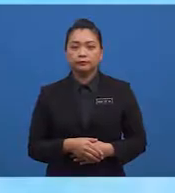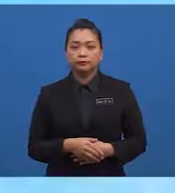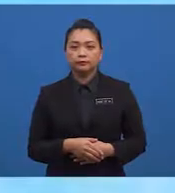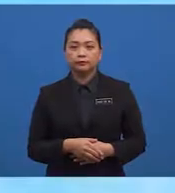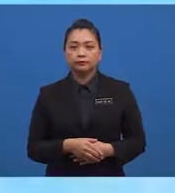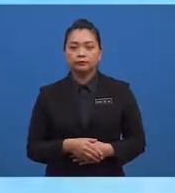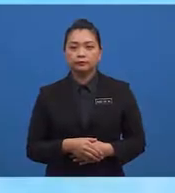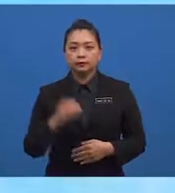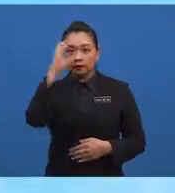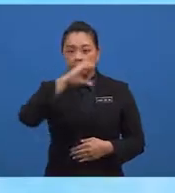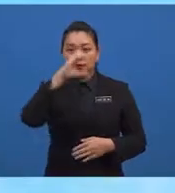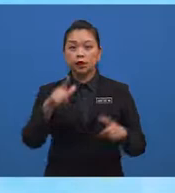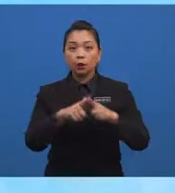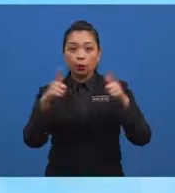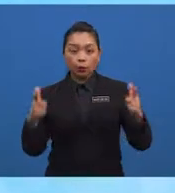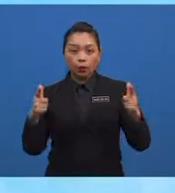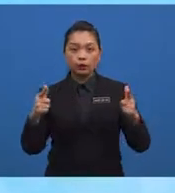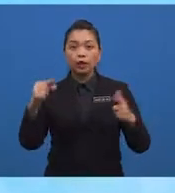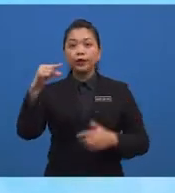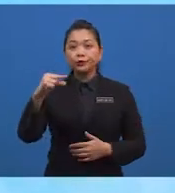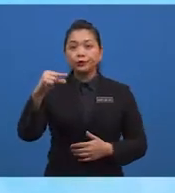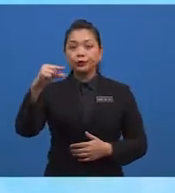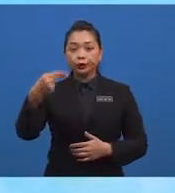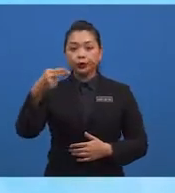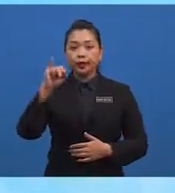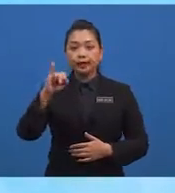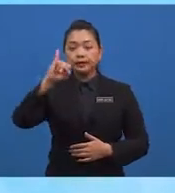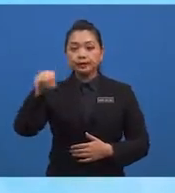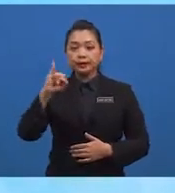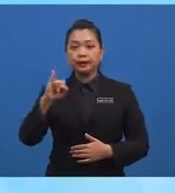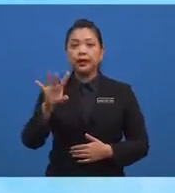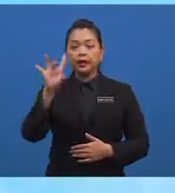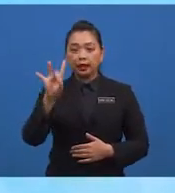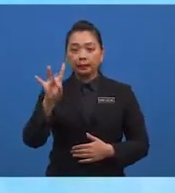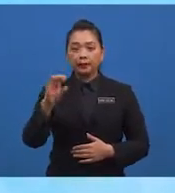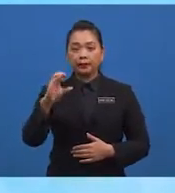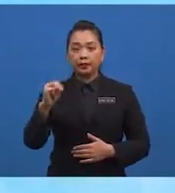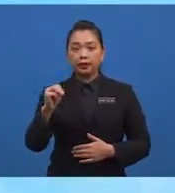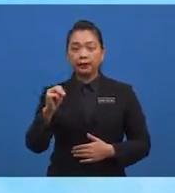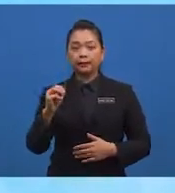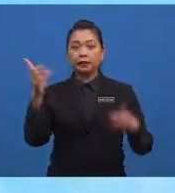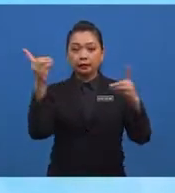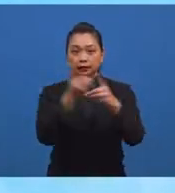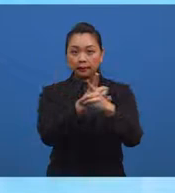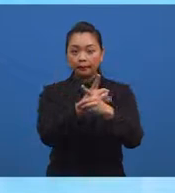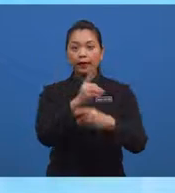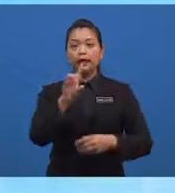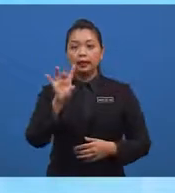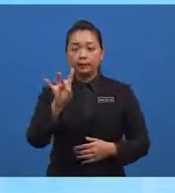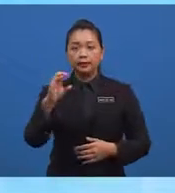luas GHIJ iaitu 8 cm darab 8